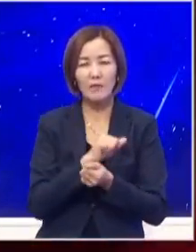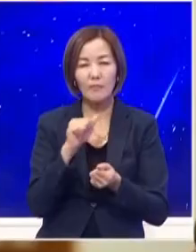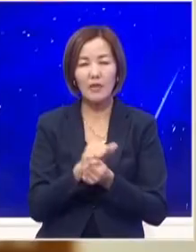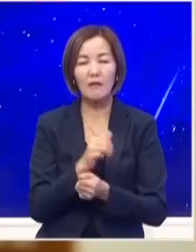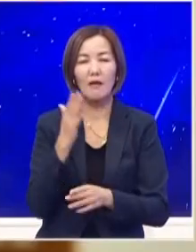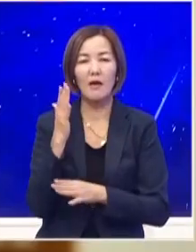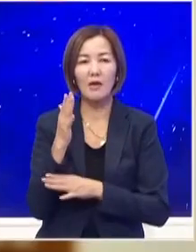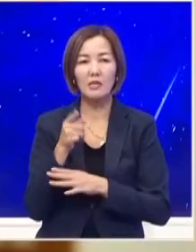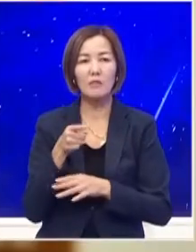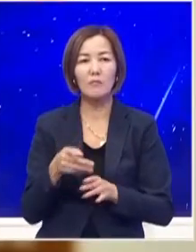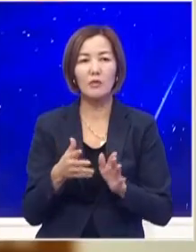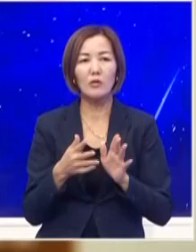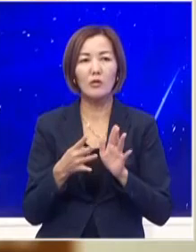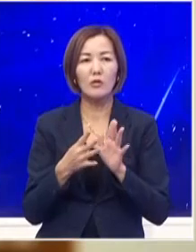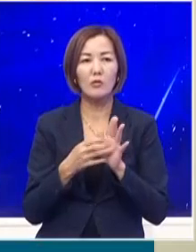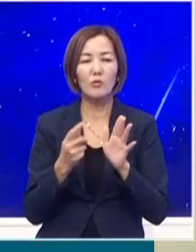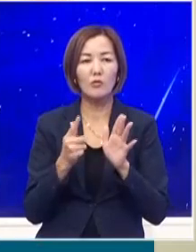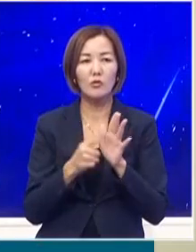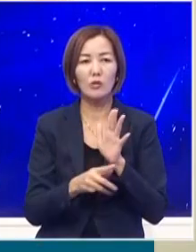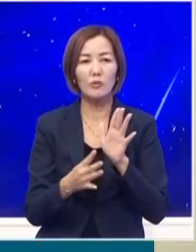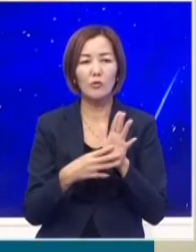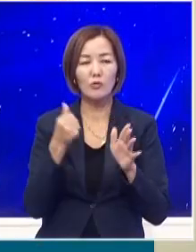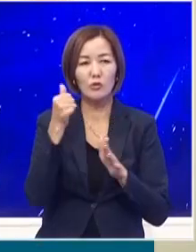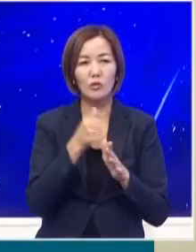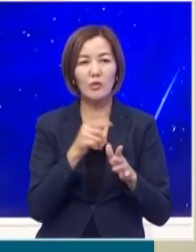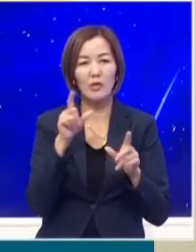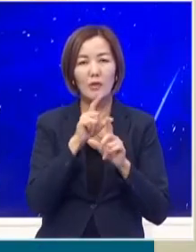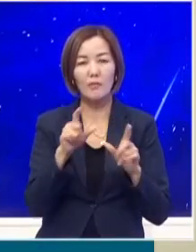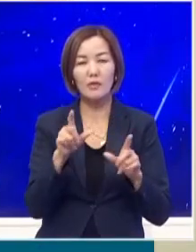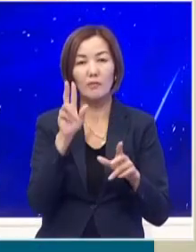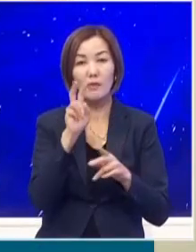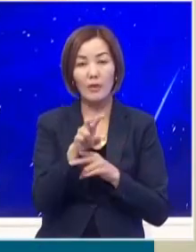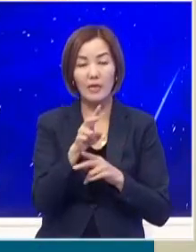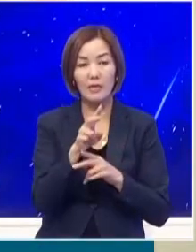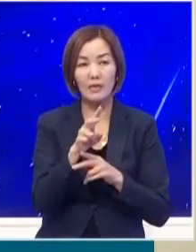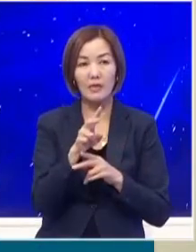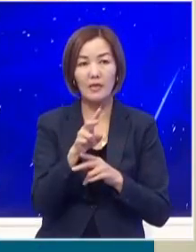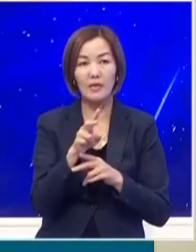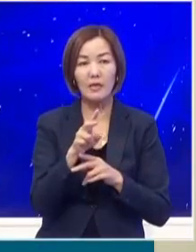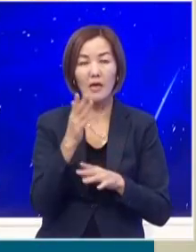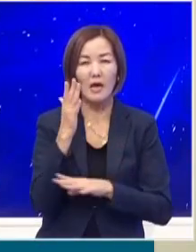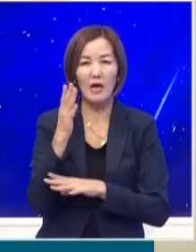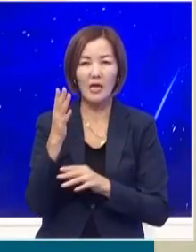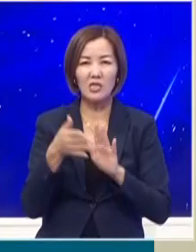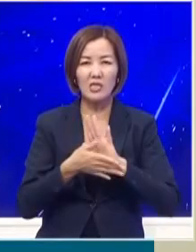жылы бірінші класқа, жаңа мектепке баратын кезім келген кезде ағаш әбден